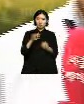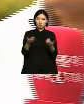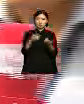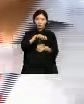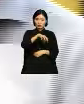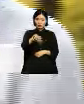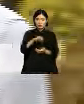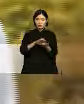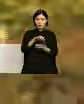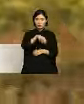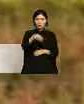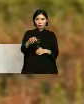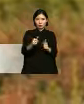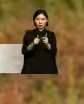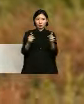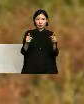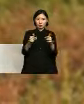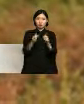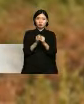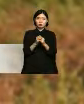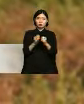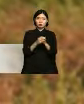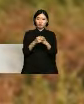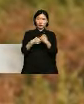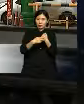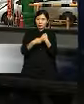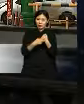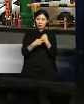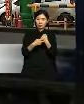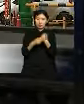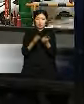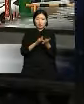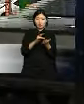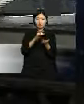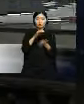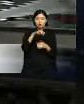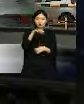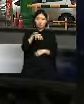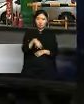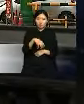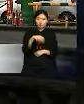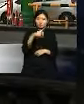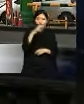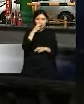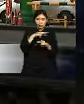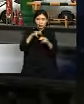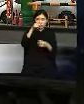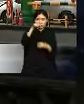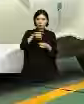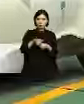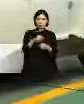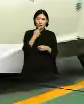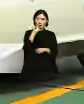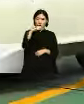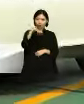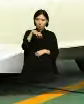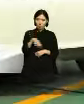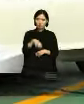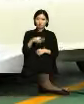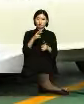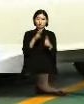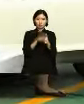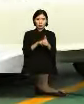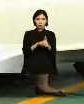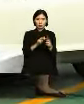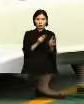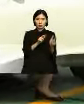네. 시민생활과 좀 밀접한 관련이 있는 병원, 의원, 약국, 네. 슈퍼, 주유소, 음식점, 학원 등에 대해서도